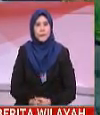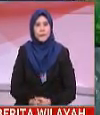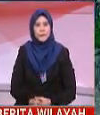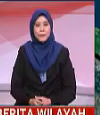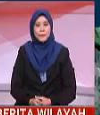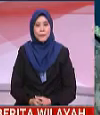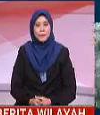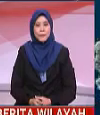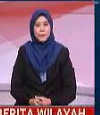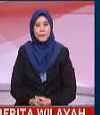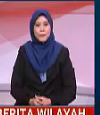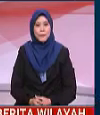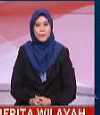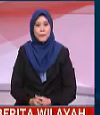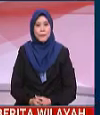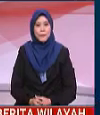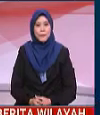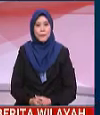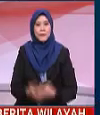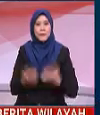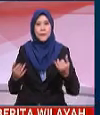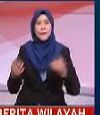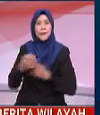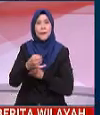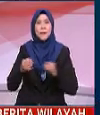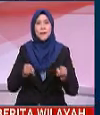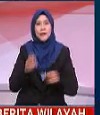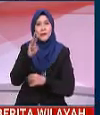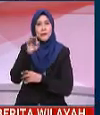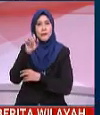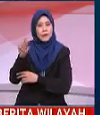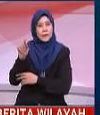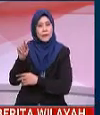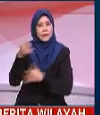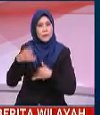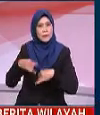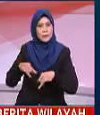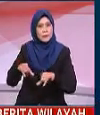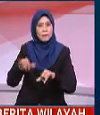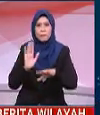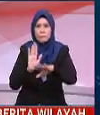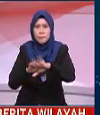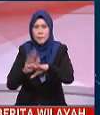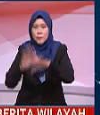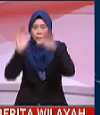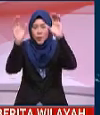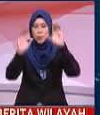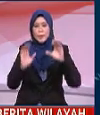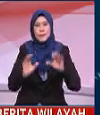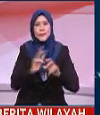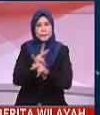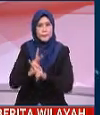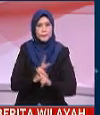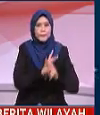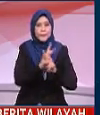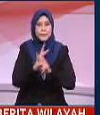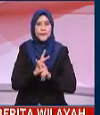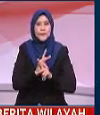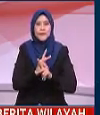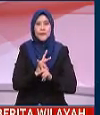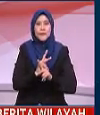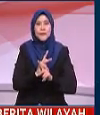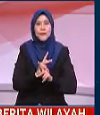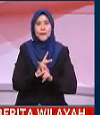keadaan Jabatan Meteorologi Malaysia juga masih lagi mengekalkan amaran cuaca peringkat waspada